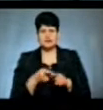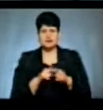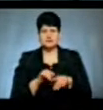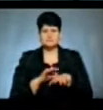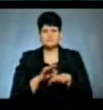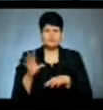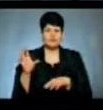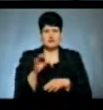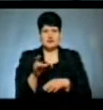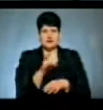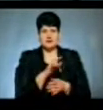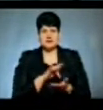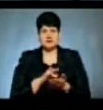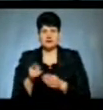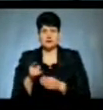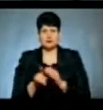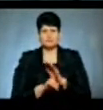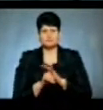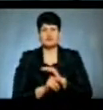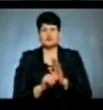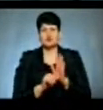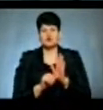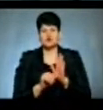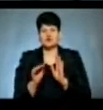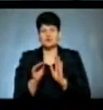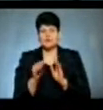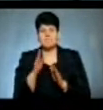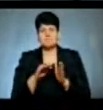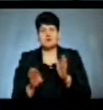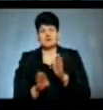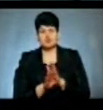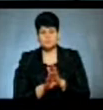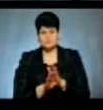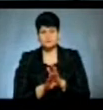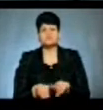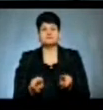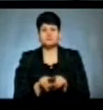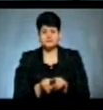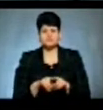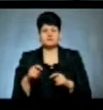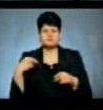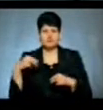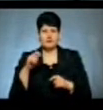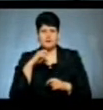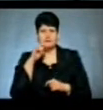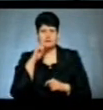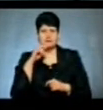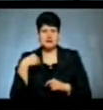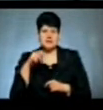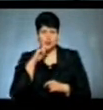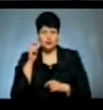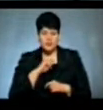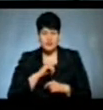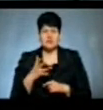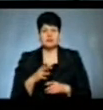центрах Тернопільщини. Стартував він 6 жовтня у Підволочиську. Також президент України Петро Порошенко відвідав